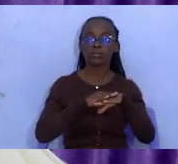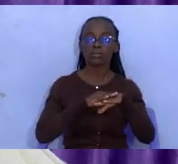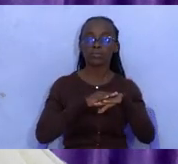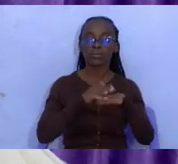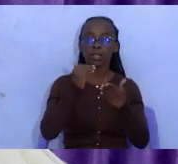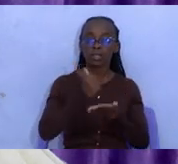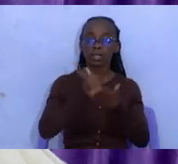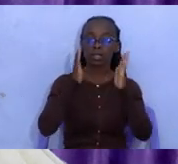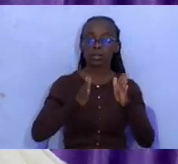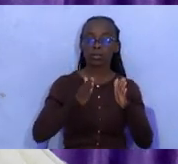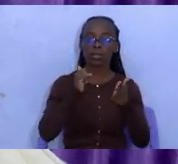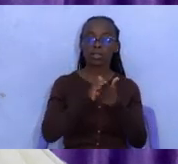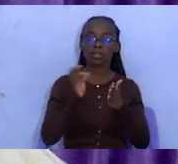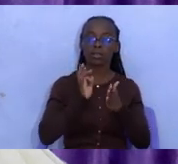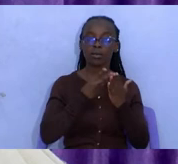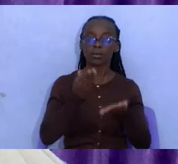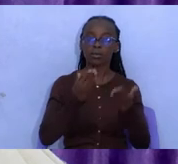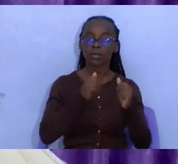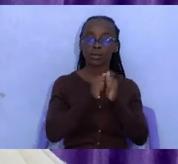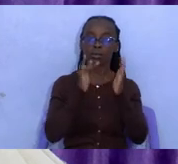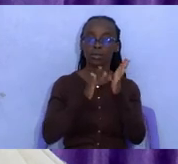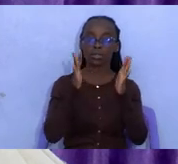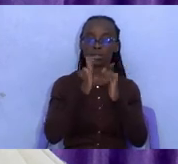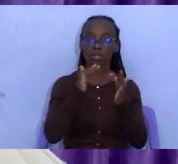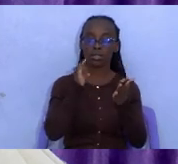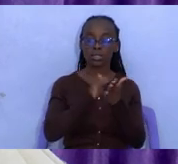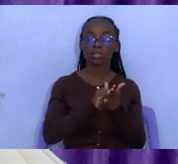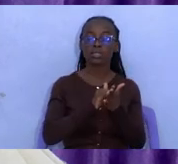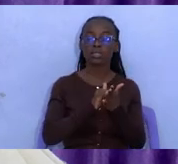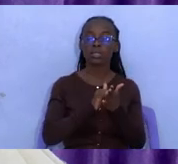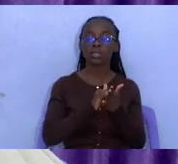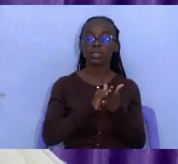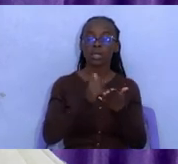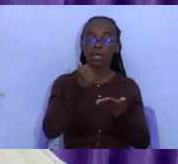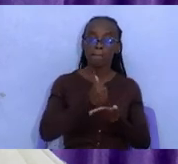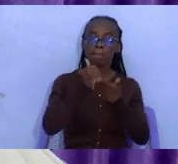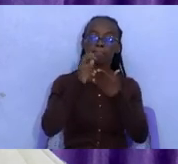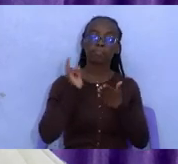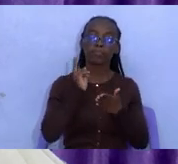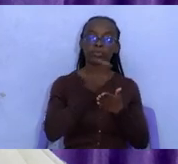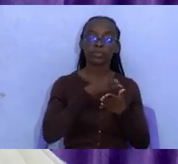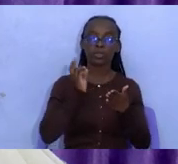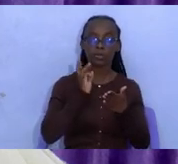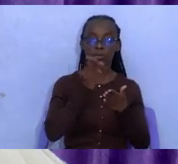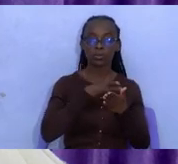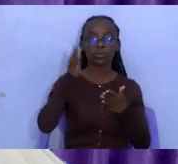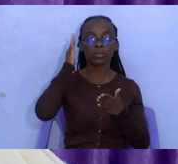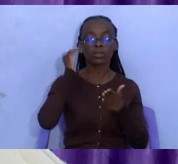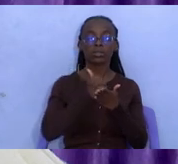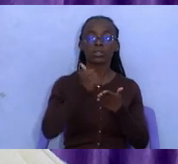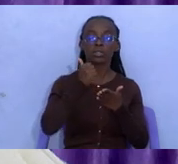msaidizi tuliyepewa na Kristo Yesu, kwamba uishi ukizidi kutusaidia. Tunakutambua kwamba